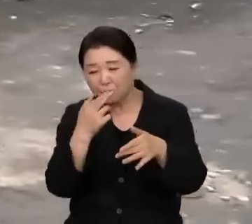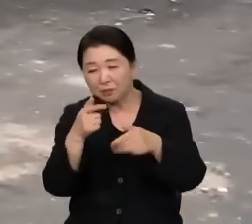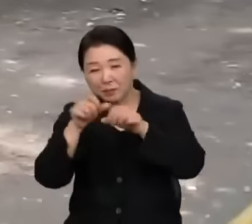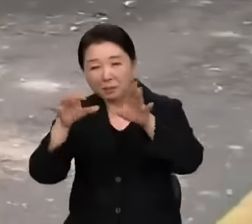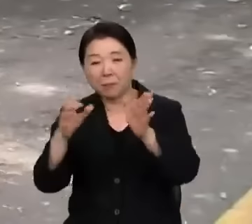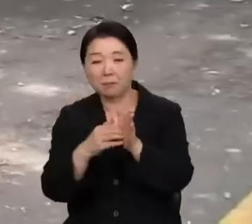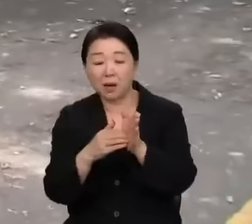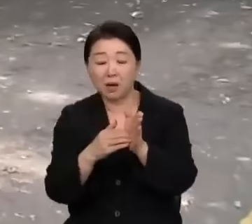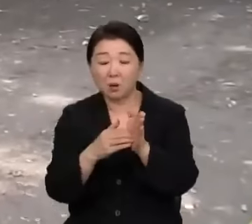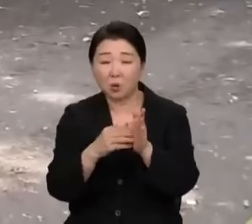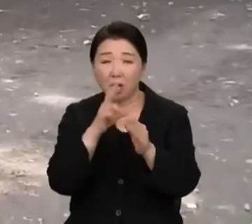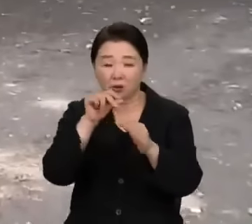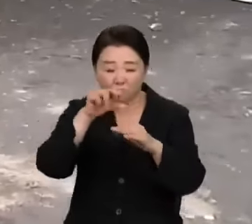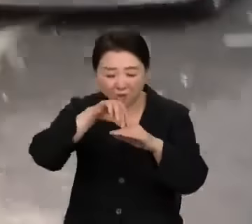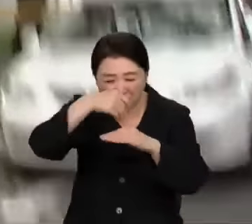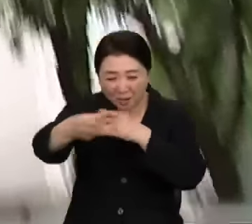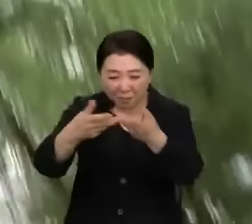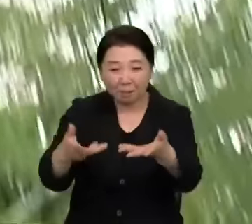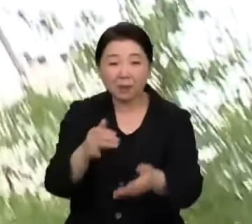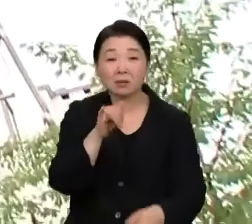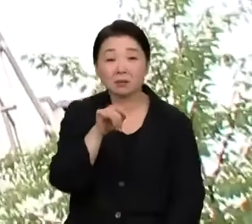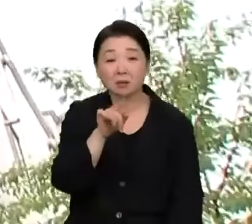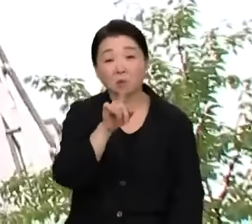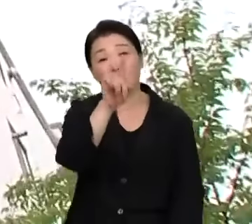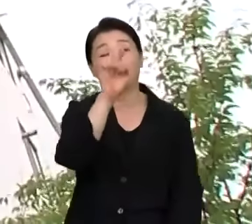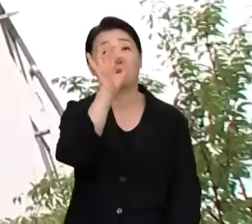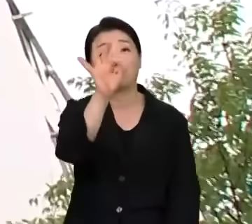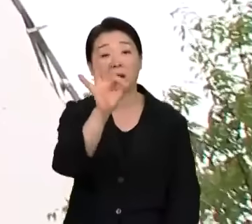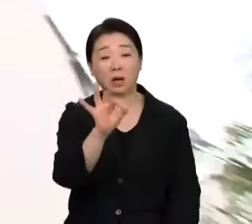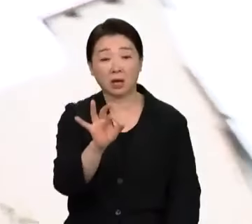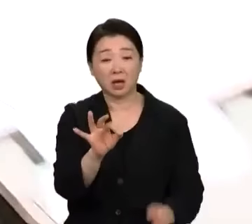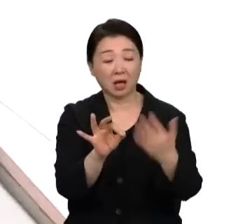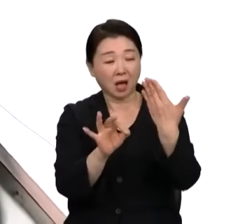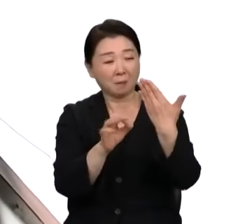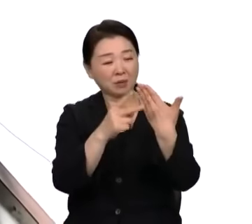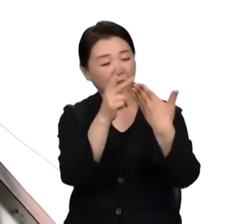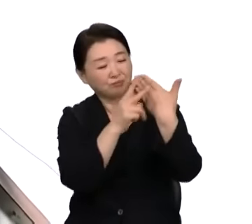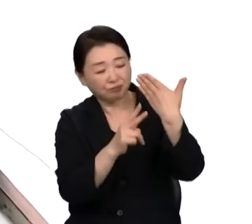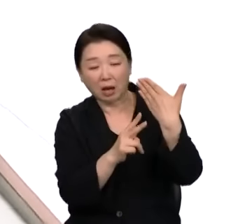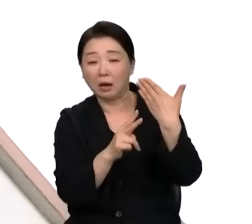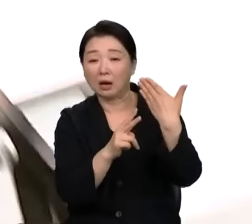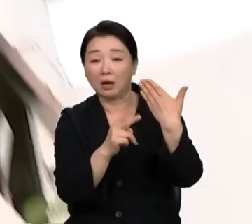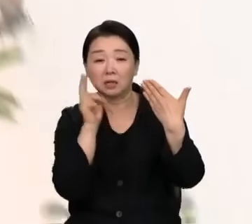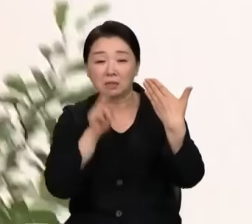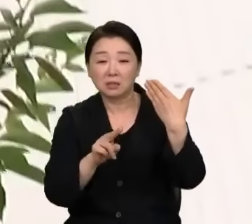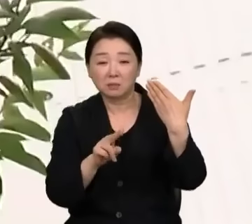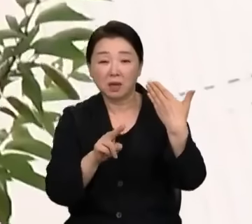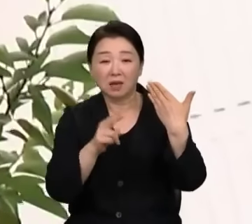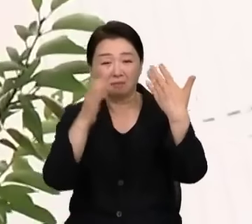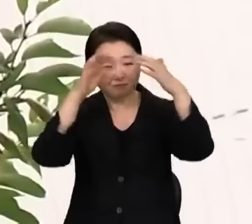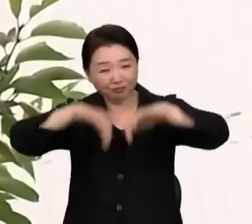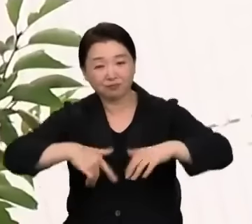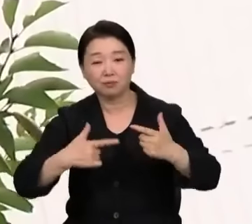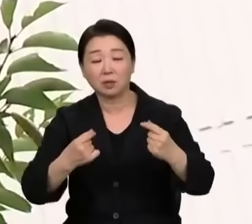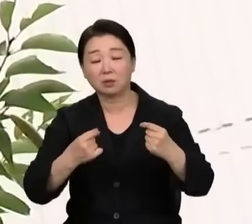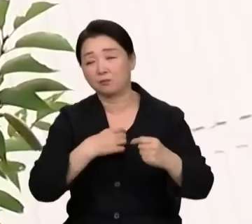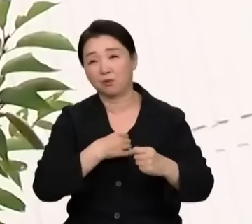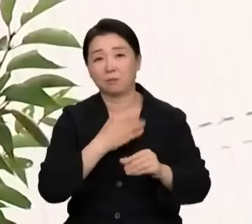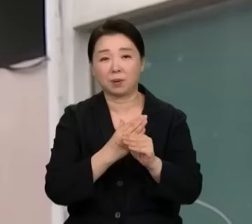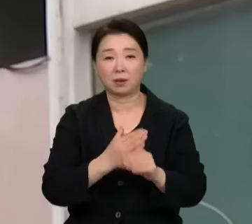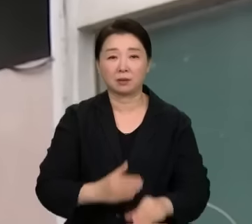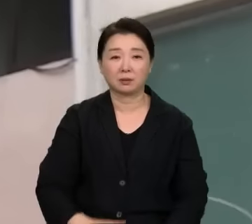등 잔해가 흩어져 있습니다. 위쪽을 보시면 아파트 벽면이 심하게 파손돼 금방이라도 떨어질 듯